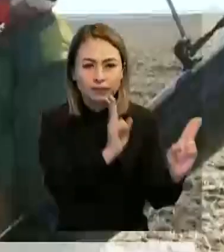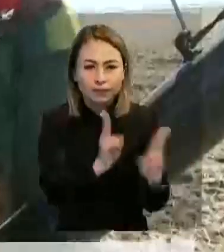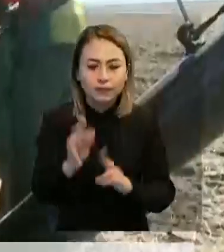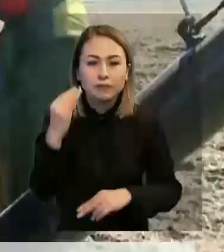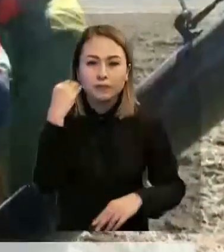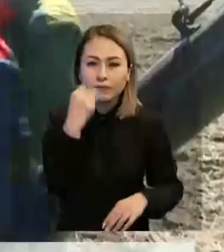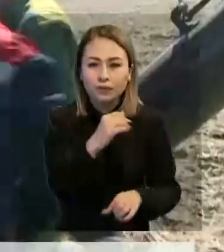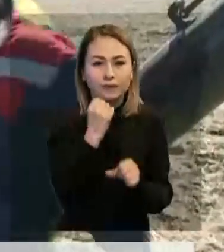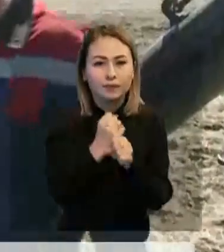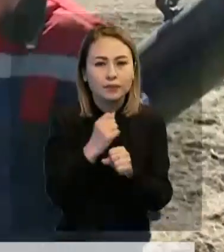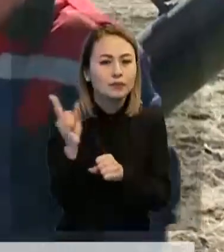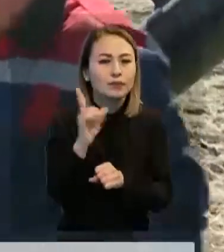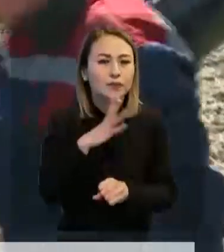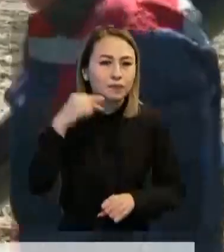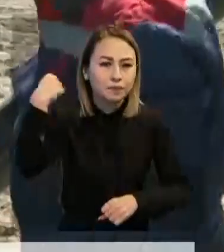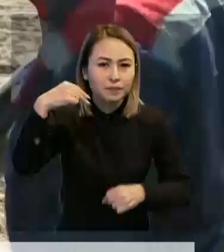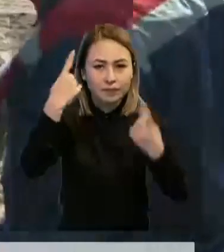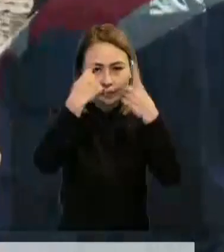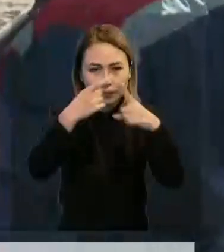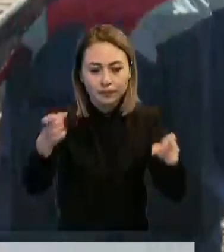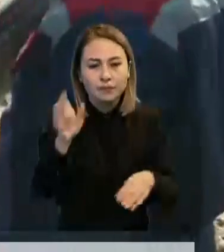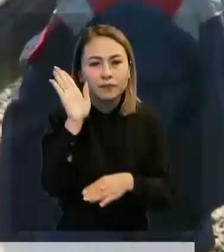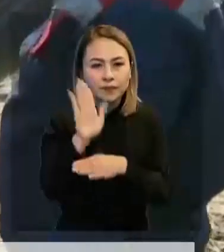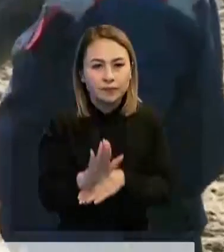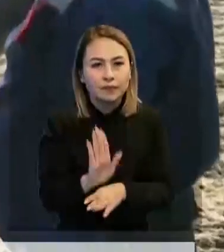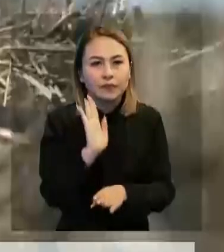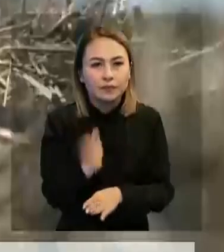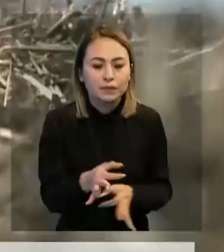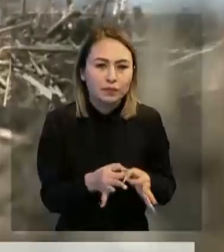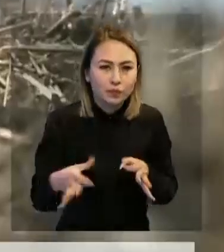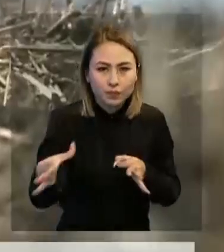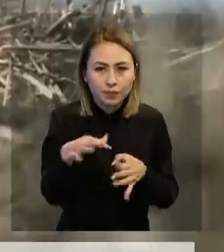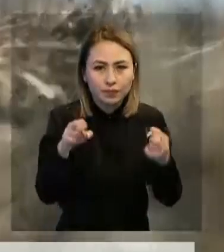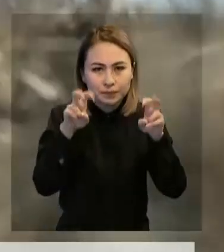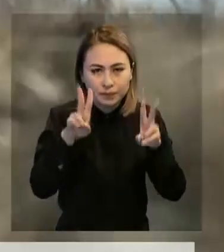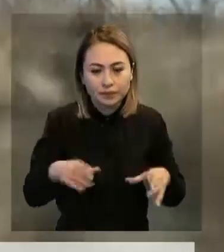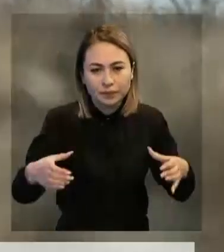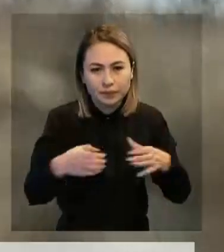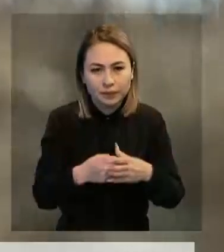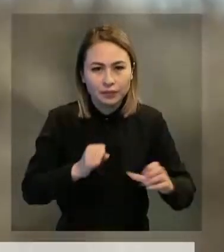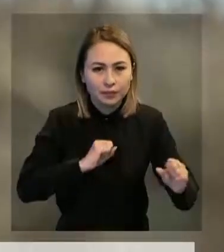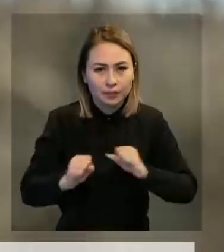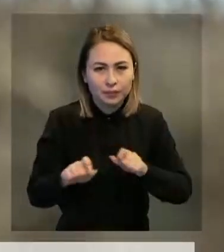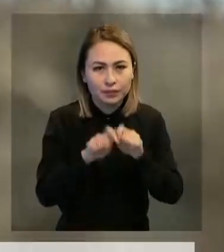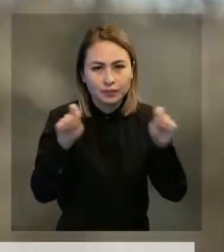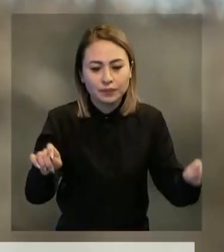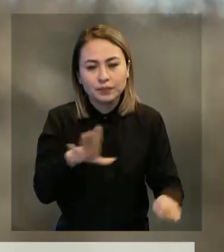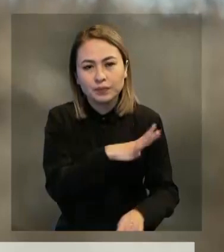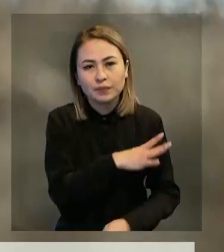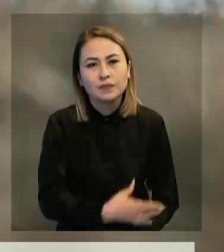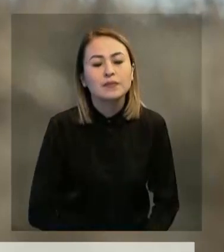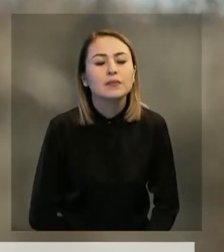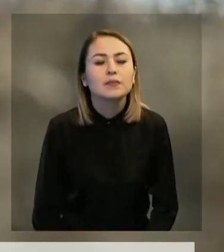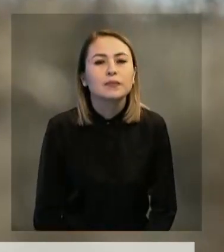сапалы ұйымдастыру үшін президент жолдауындағы тапсырмаларға сәйкес өңірде арнайы жедел штаб құрылды. На Украине это